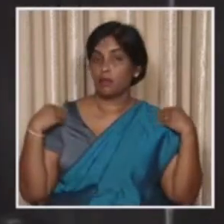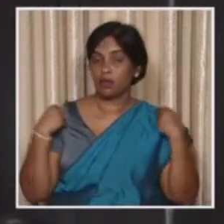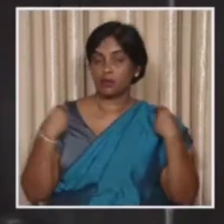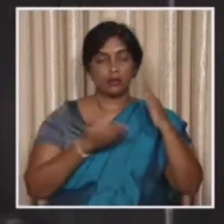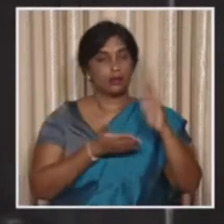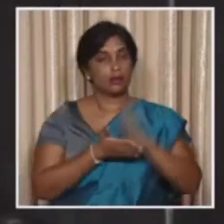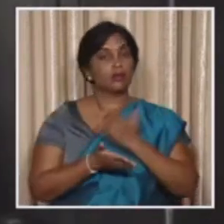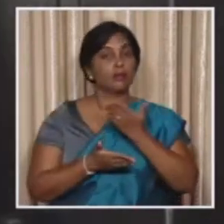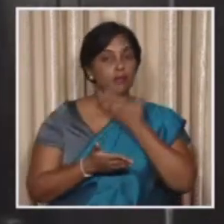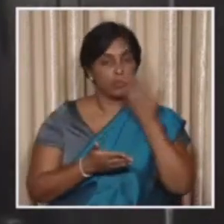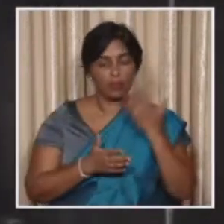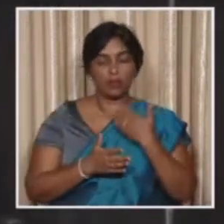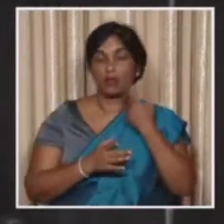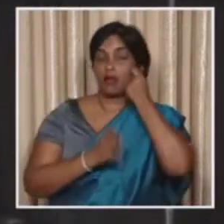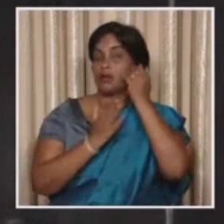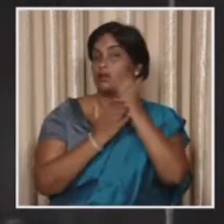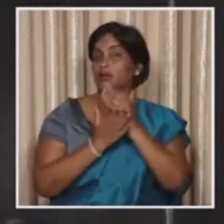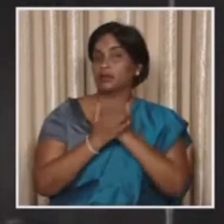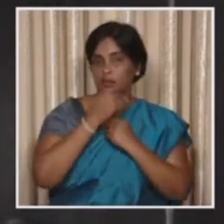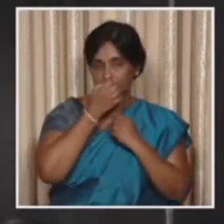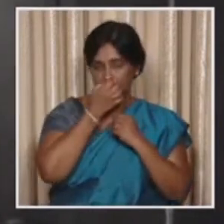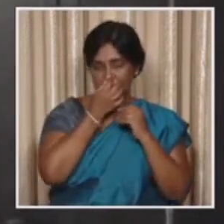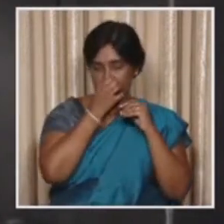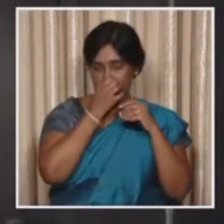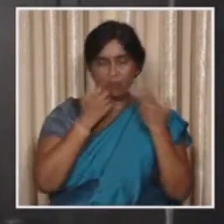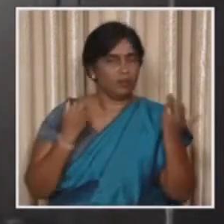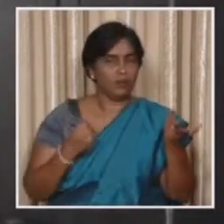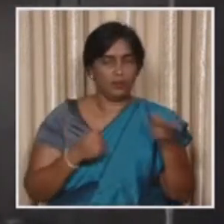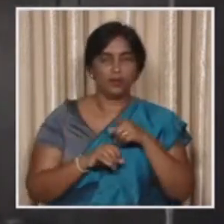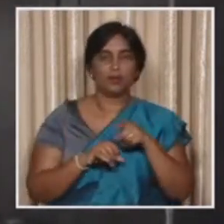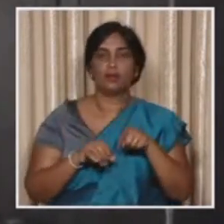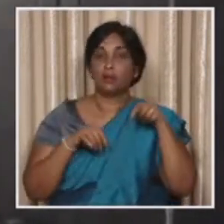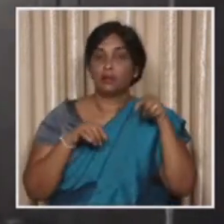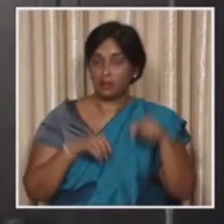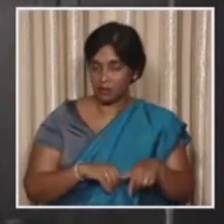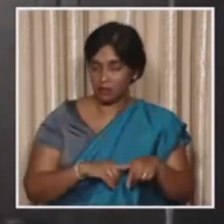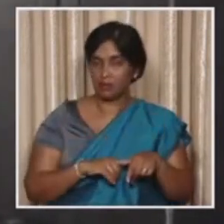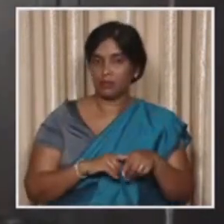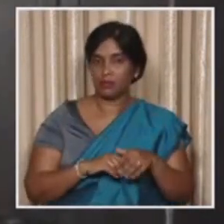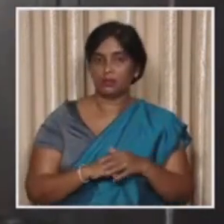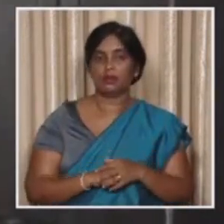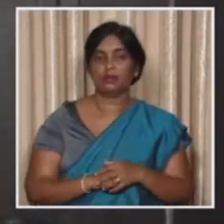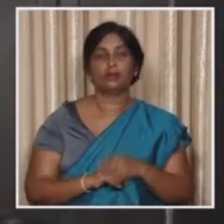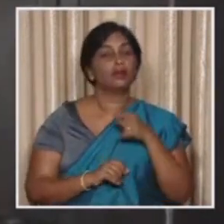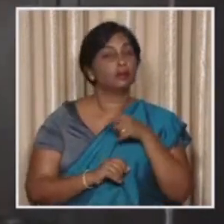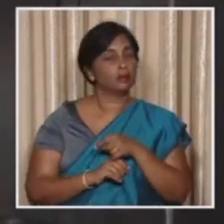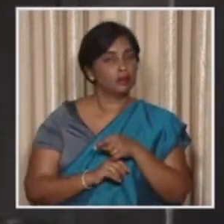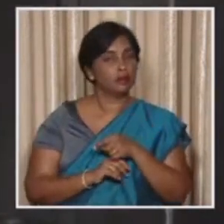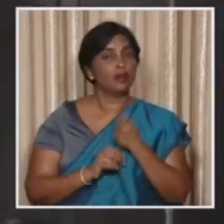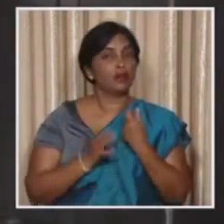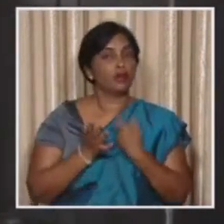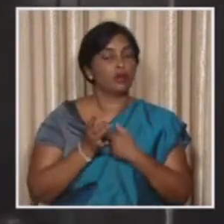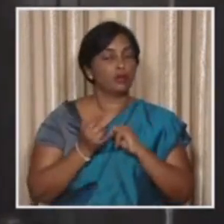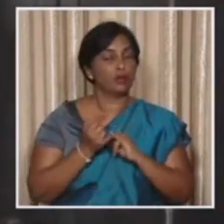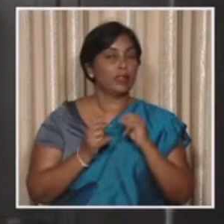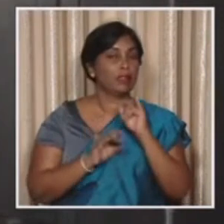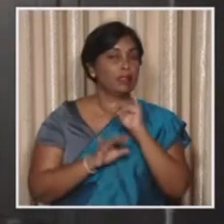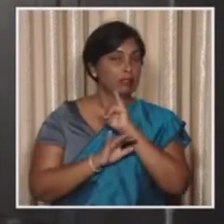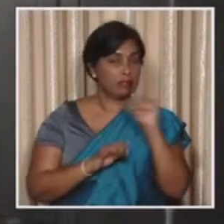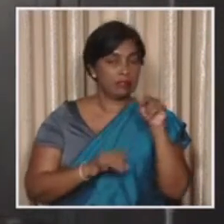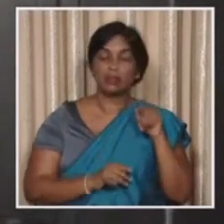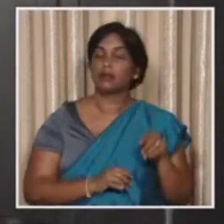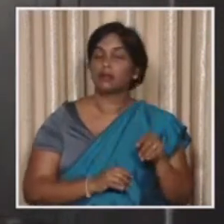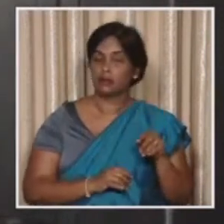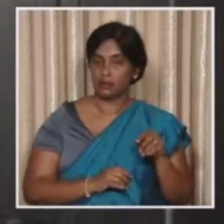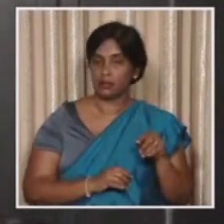இங்கே மேற்கொள்ளப்பட்டிருக்கின்ற ஏற்பாடுகள் என்ன? இன்னும் அந்த 1000 ரூபாய் சம்பளம் என்பதிலிருந்து அவர்களை